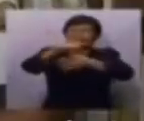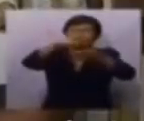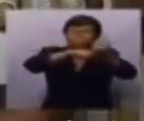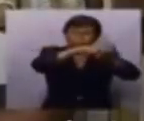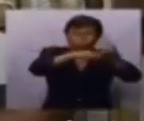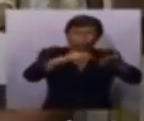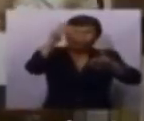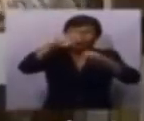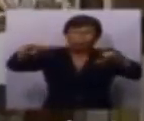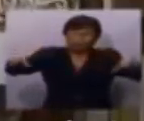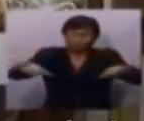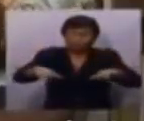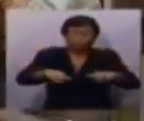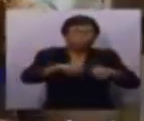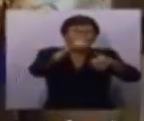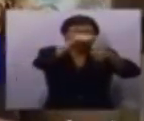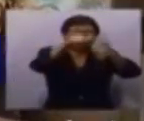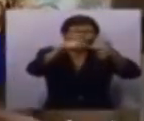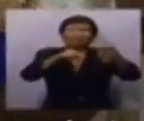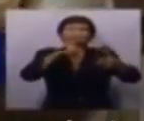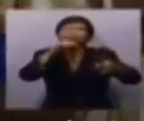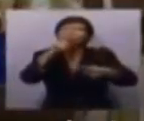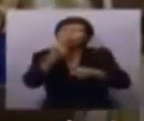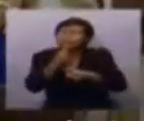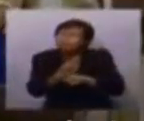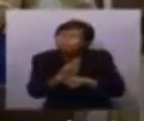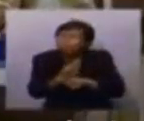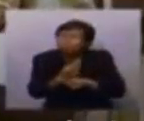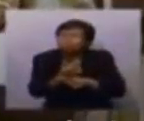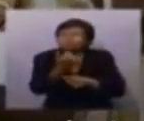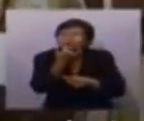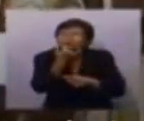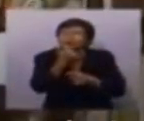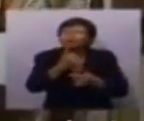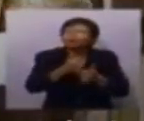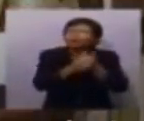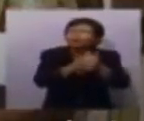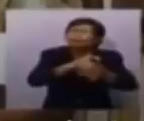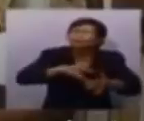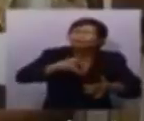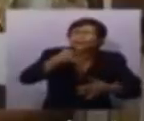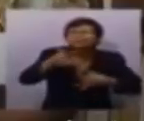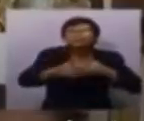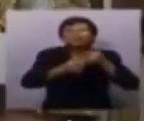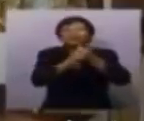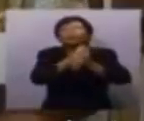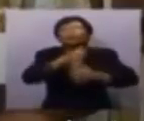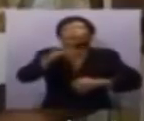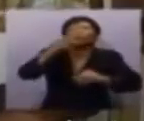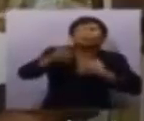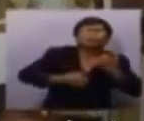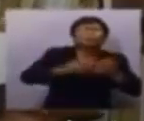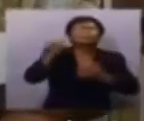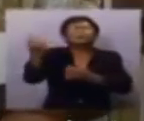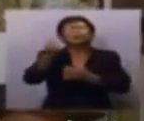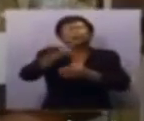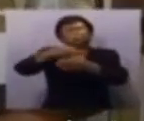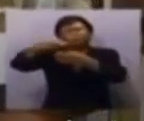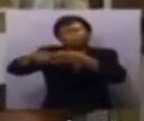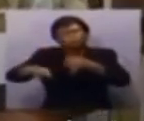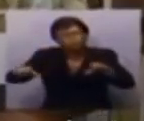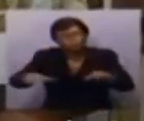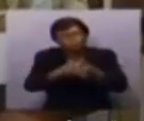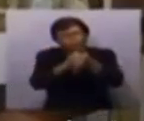dibuat berdasarkan perkara yang tak betul. Mengikut perasaan mereka, mengikut emosi mereka. Dan selalunya bila keputusan